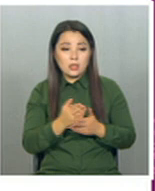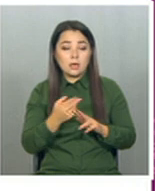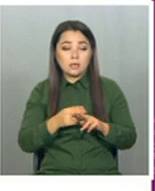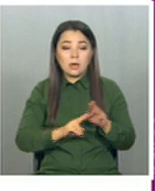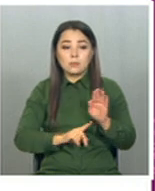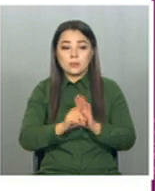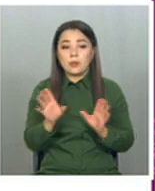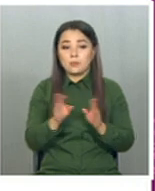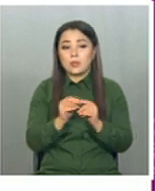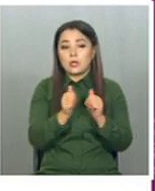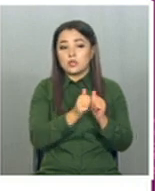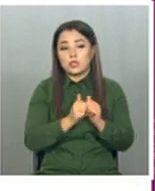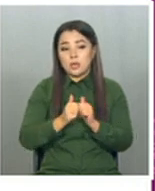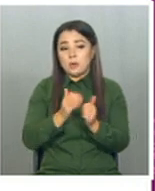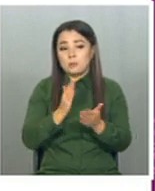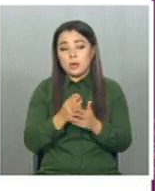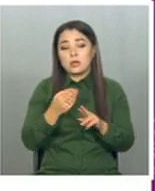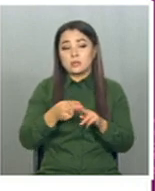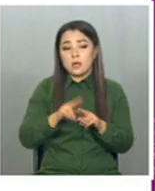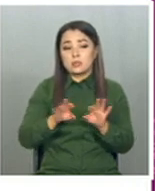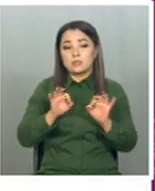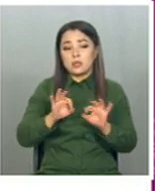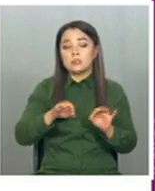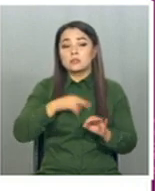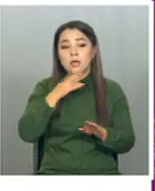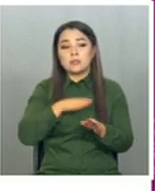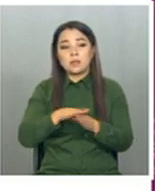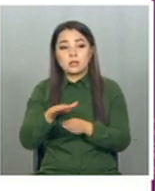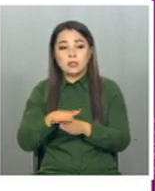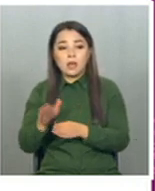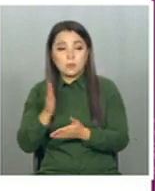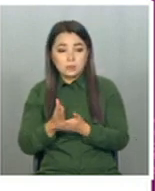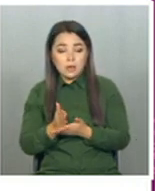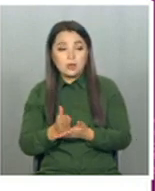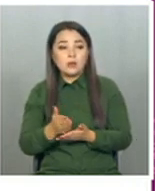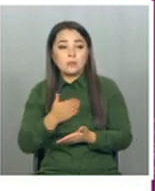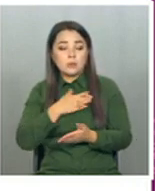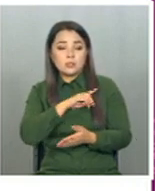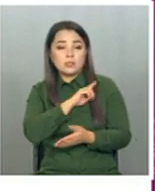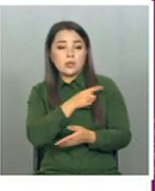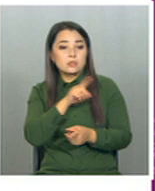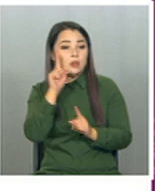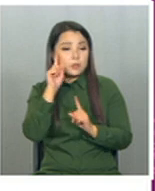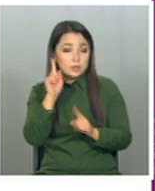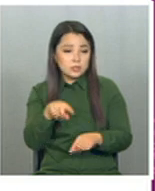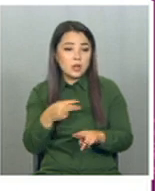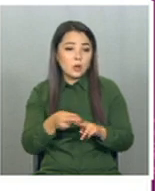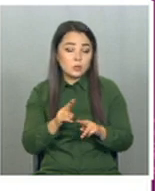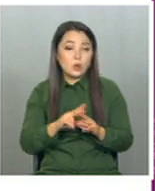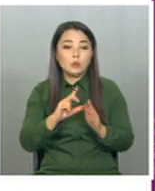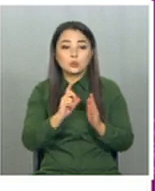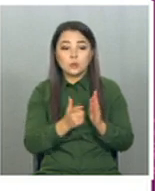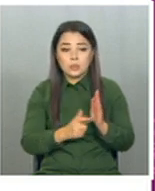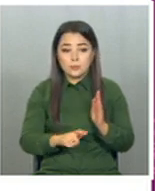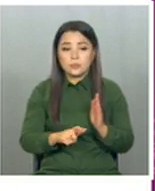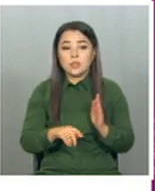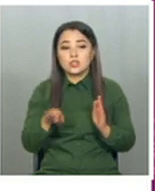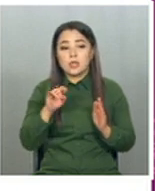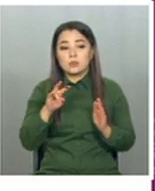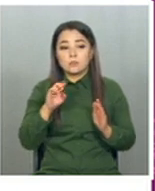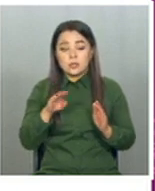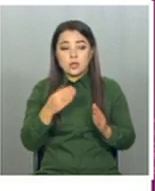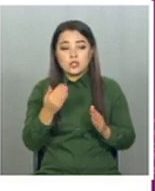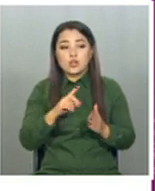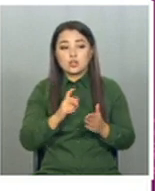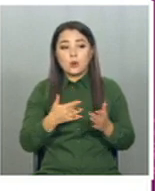бірге жүргенсің, дегенімді қылғансың, қайратымды білгенсің. Бұл жолдардан Жиембет